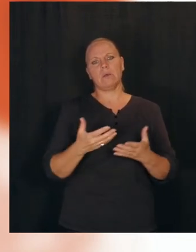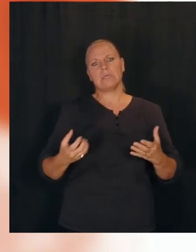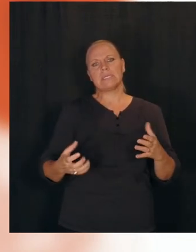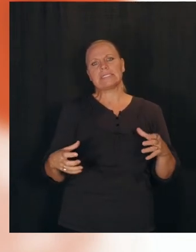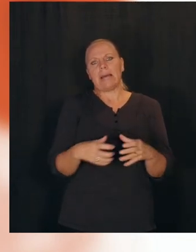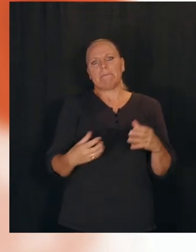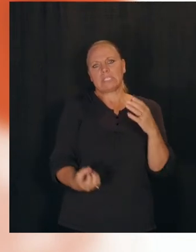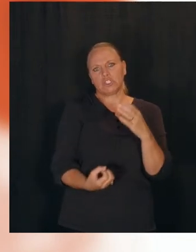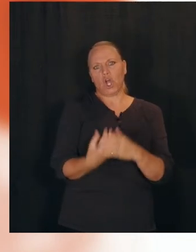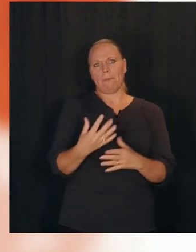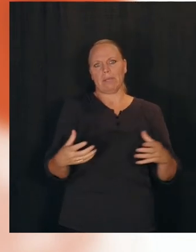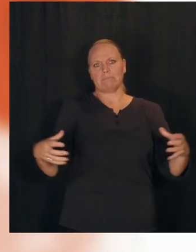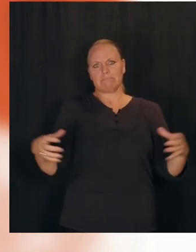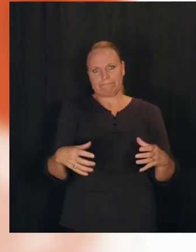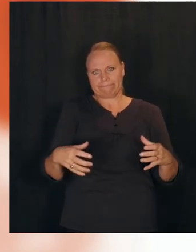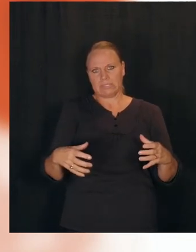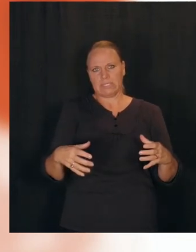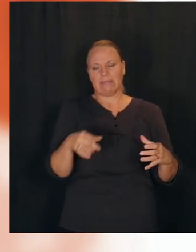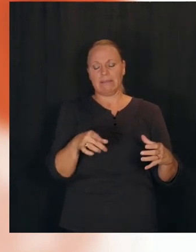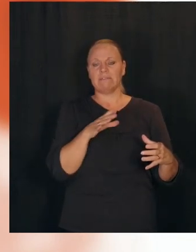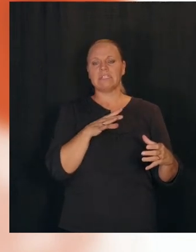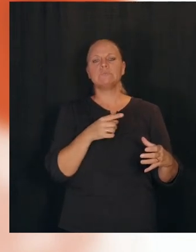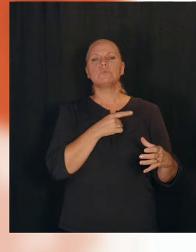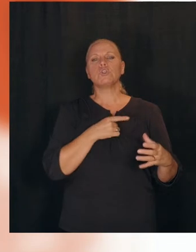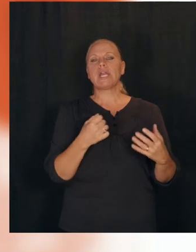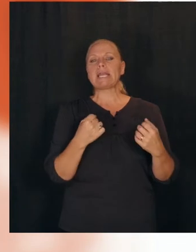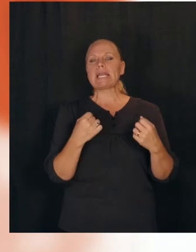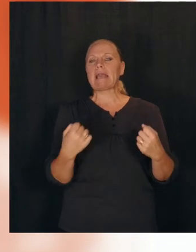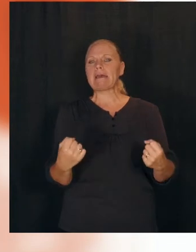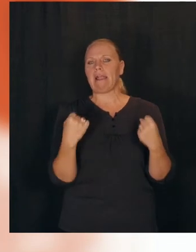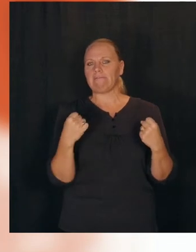stor underutnyttjad kraft för att kunna bli specifik.